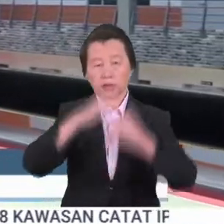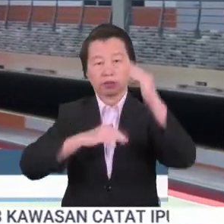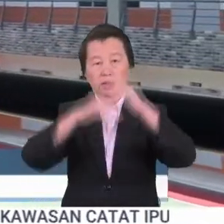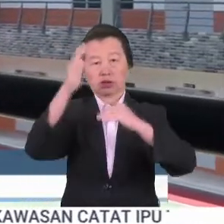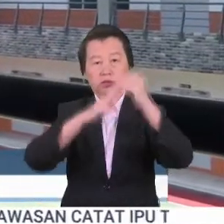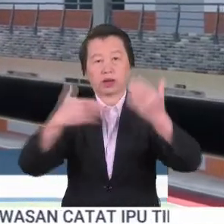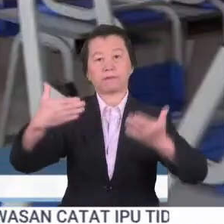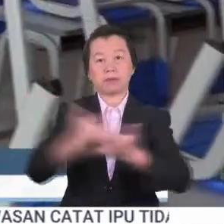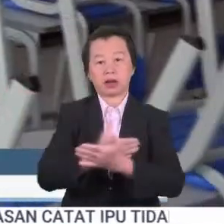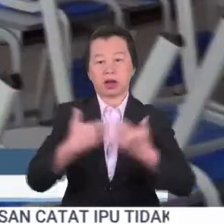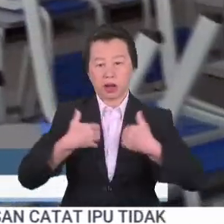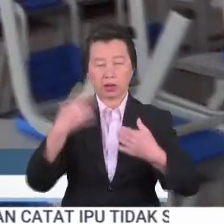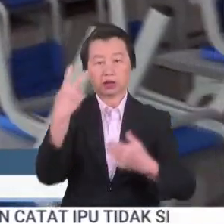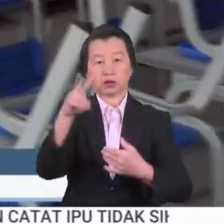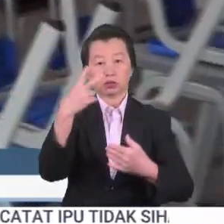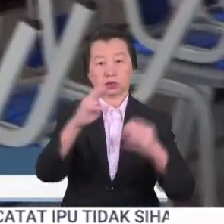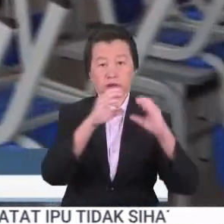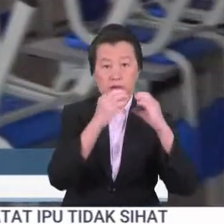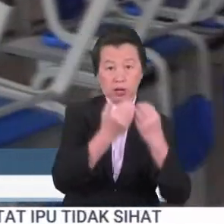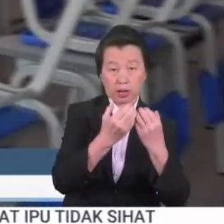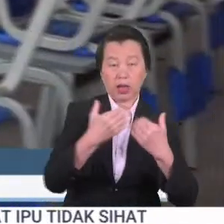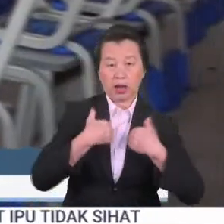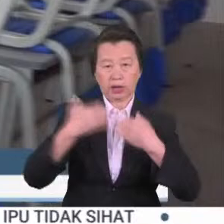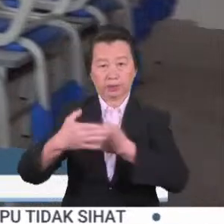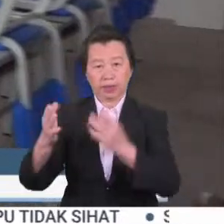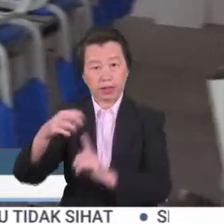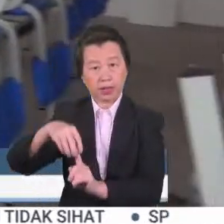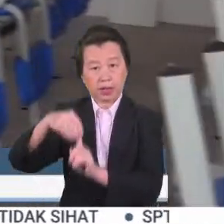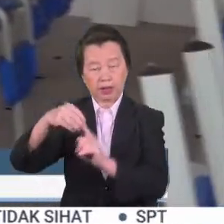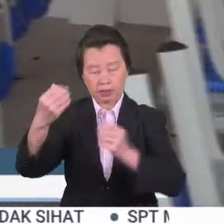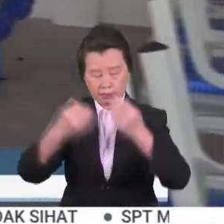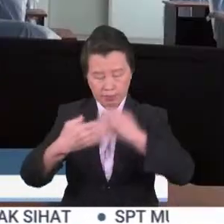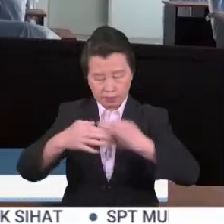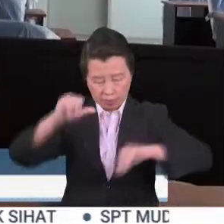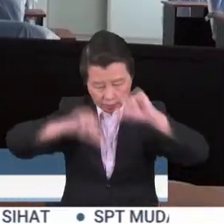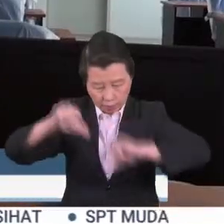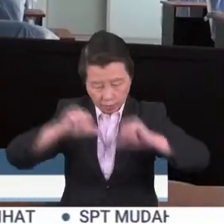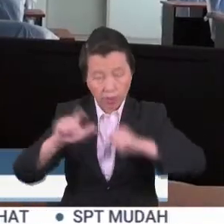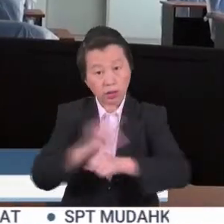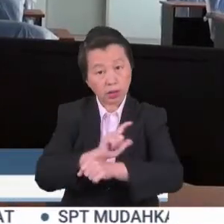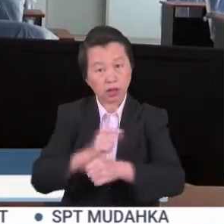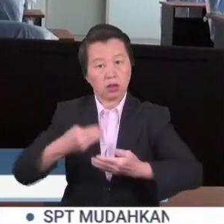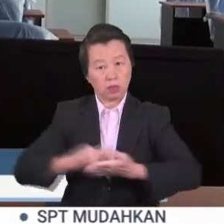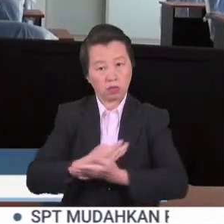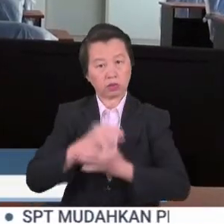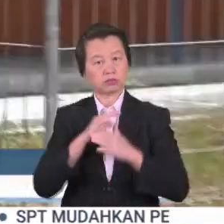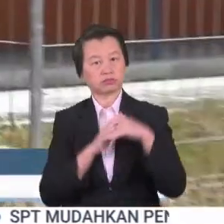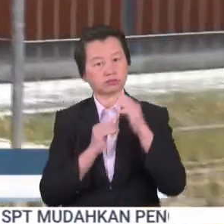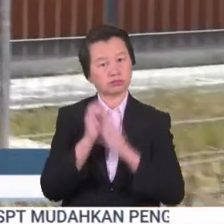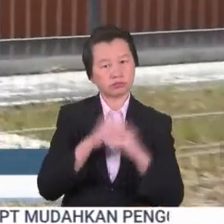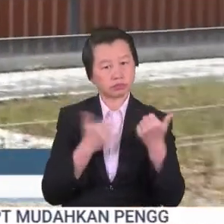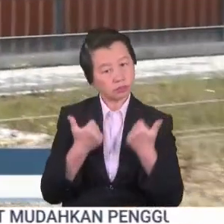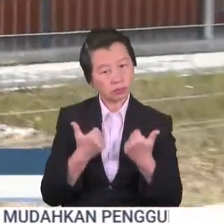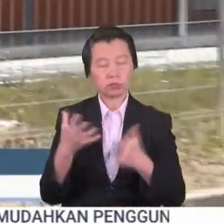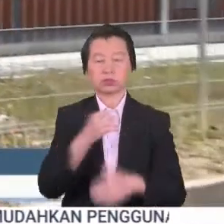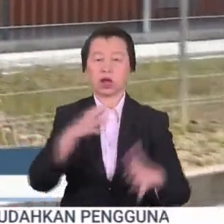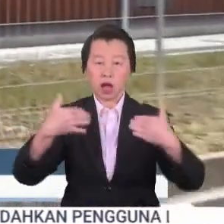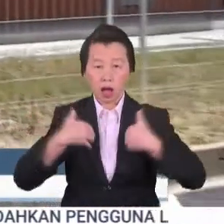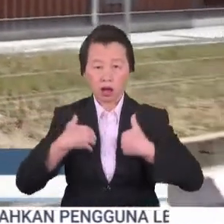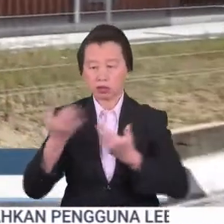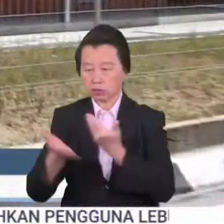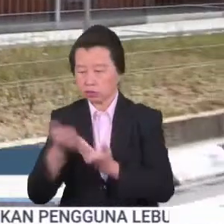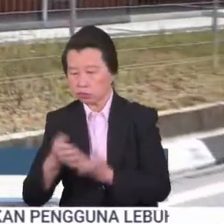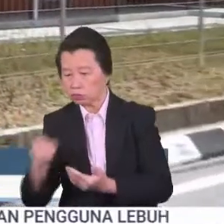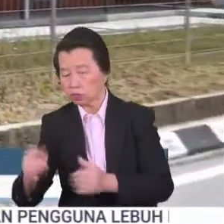SK Ulus segan mempunyai 12 buah kelas selain mempunyai bilik khas makmal sains yang serba lengkap Moden dan selesa malah terdapat juga